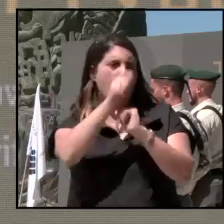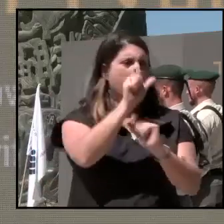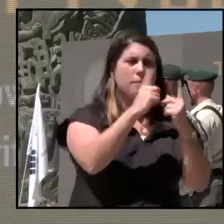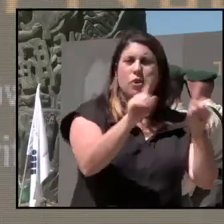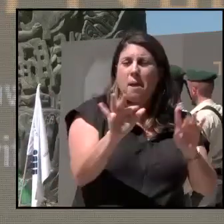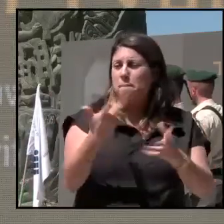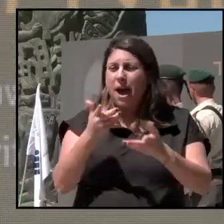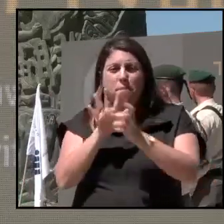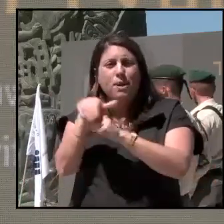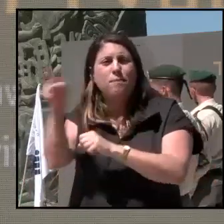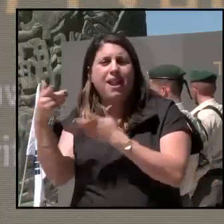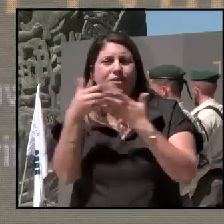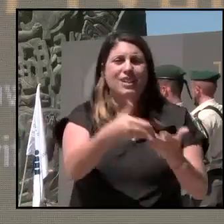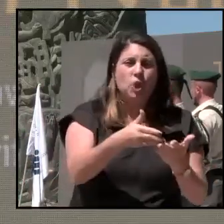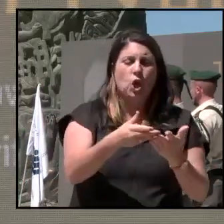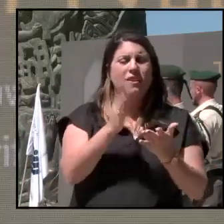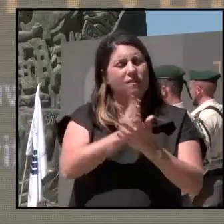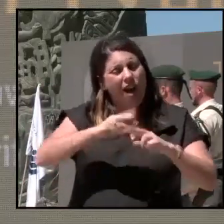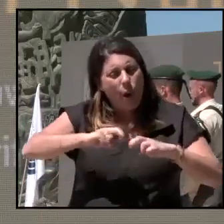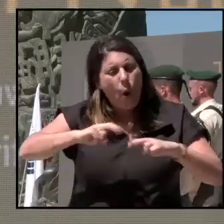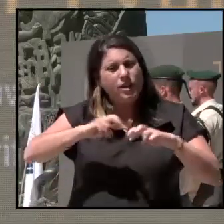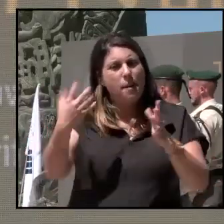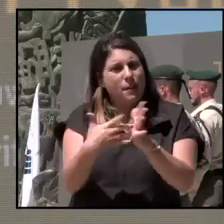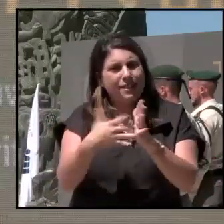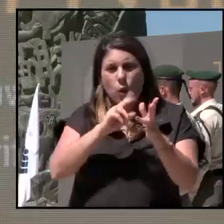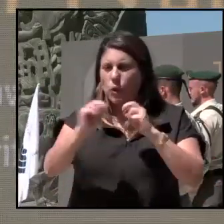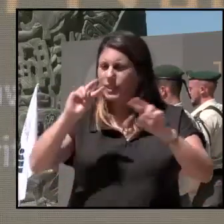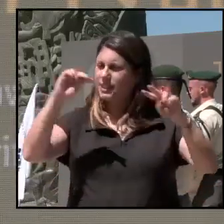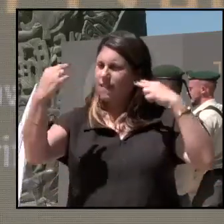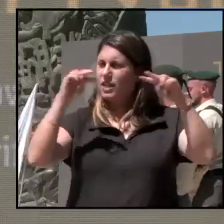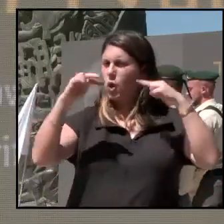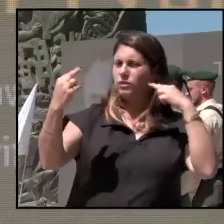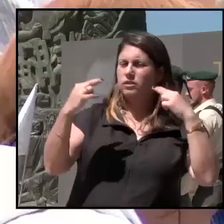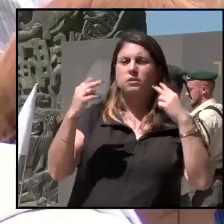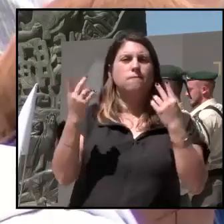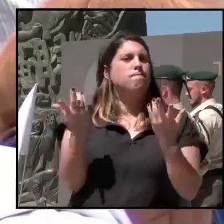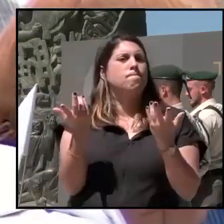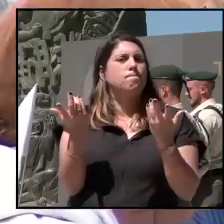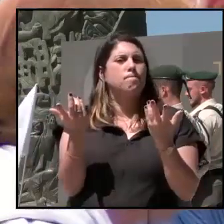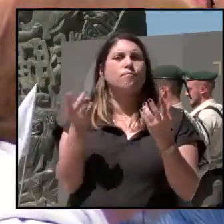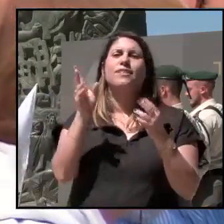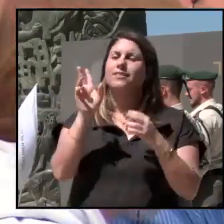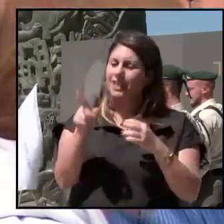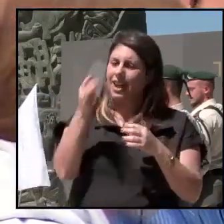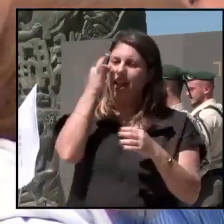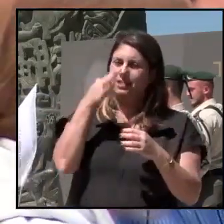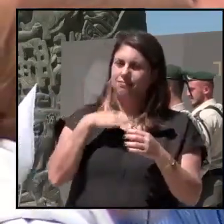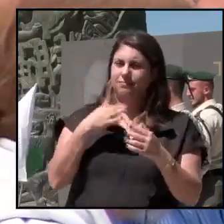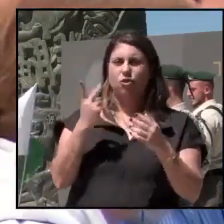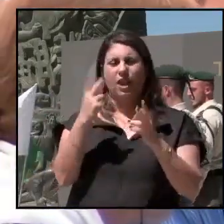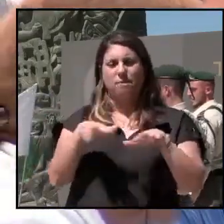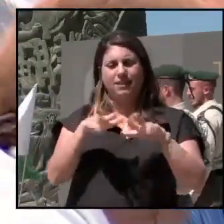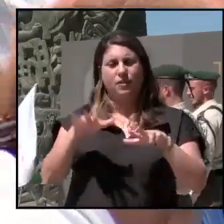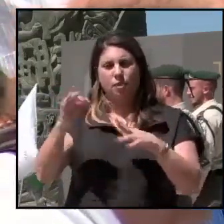ממנו. חוקרים כבר עסקו בנושא מכמה וכמה זוויות והגיעו למסקנה שיש להבחין בין שני מצבים